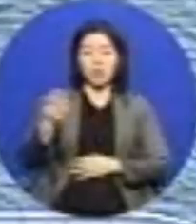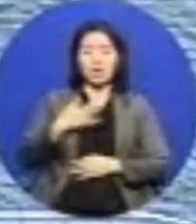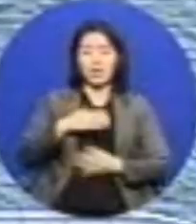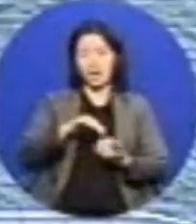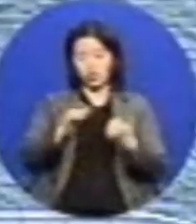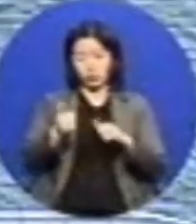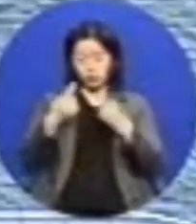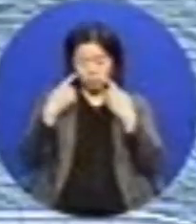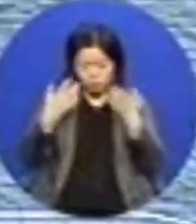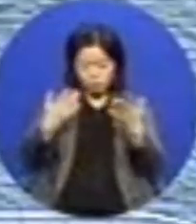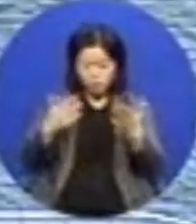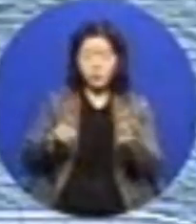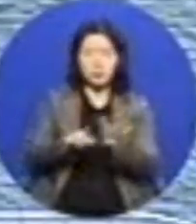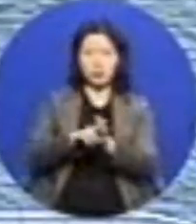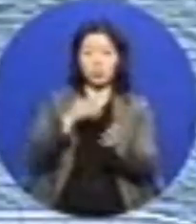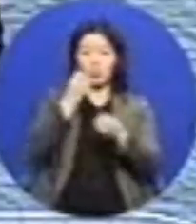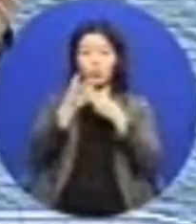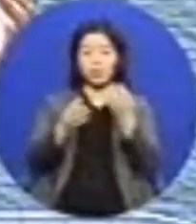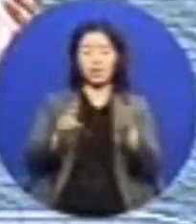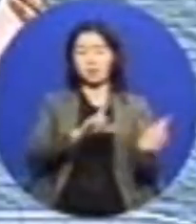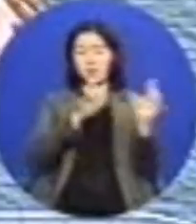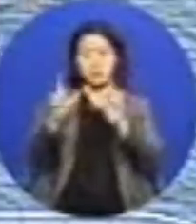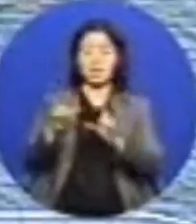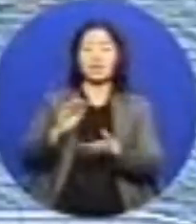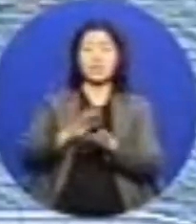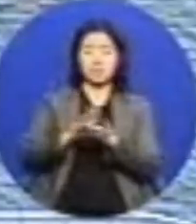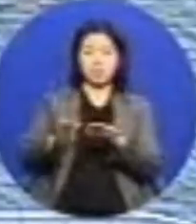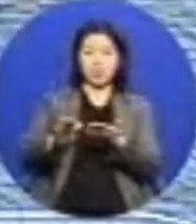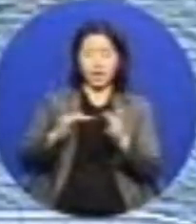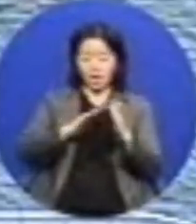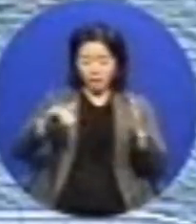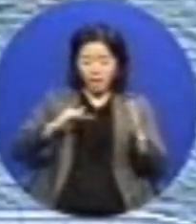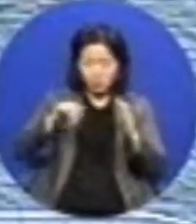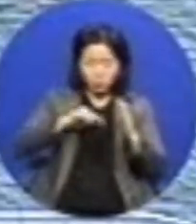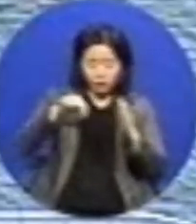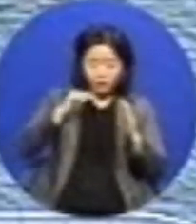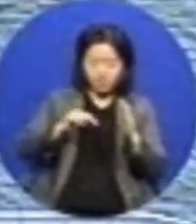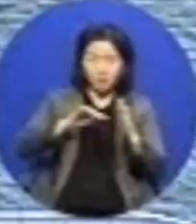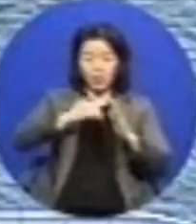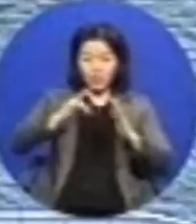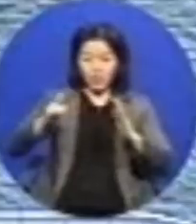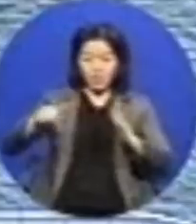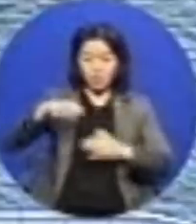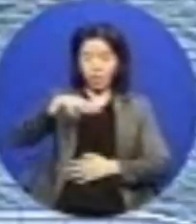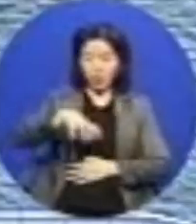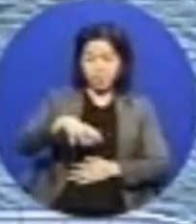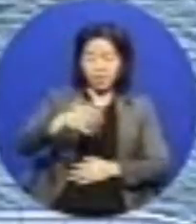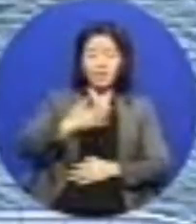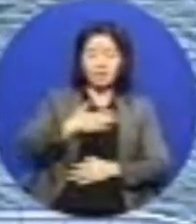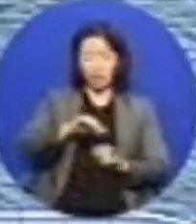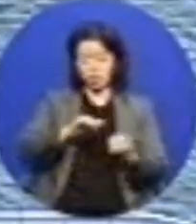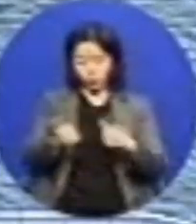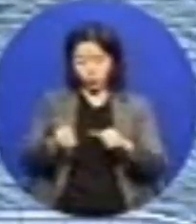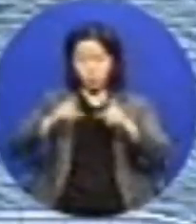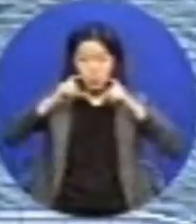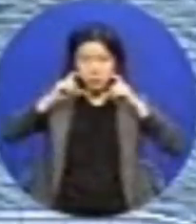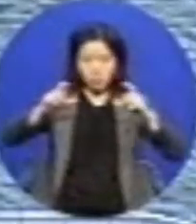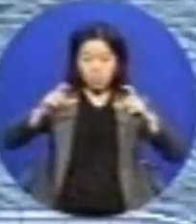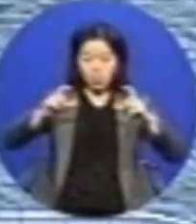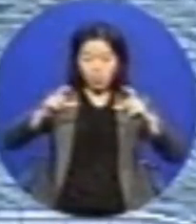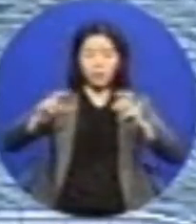고백하고 살겠어 4 가정 안에서 가족들 앞에 항상 저는 저희의 죽음을 선포하고